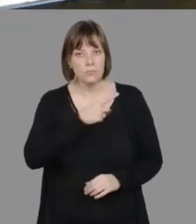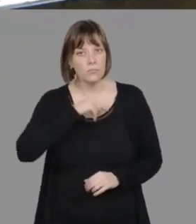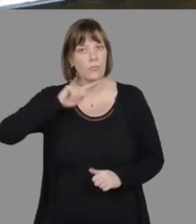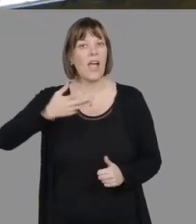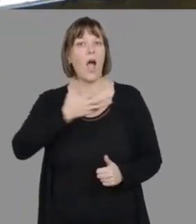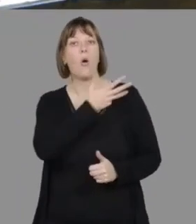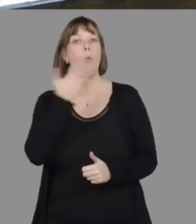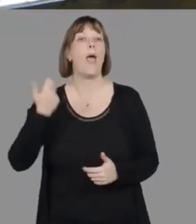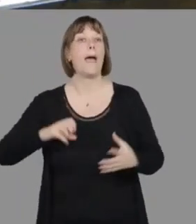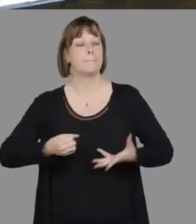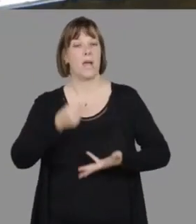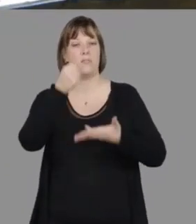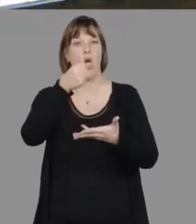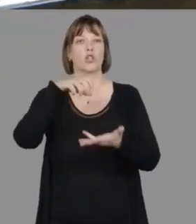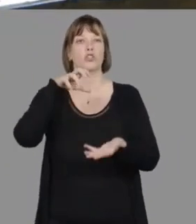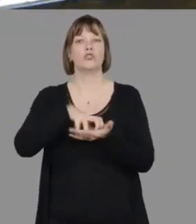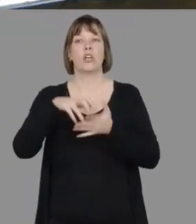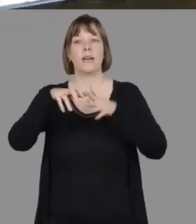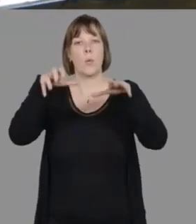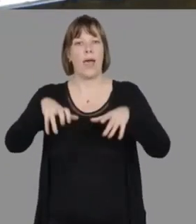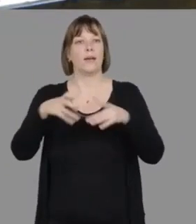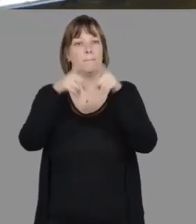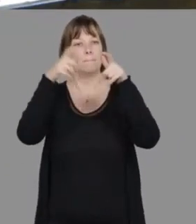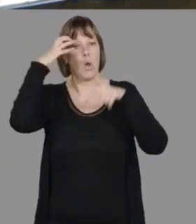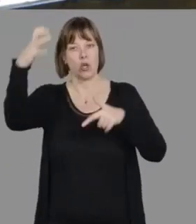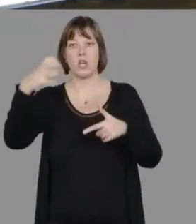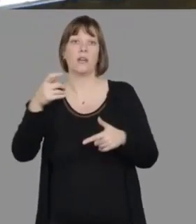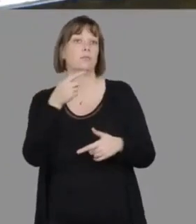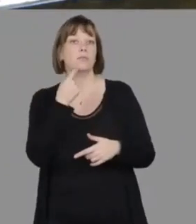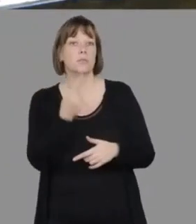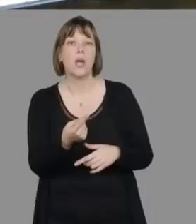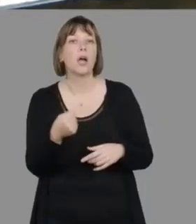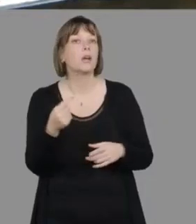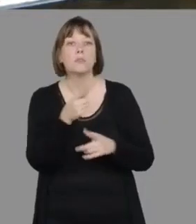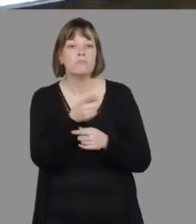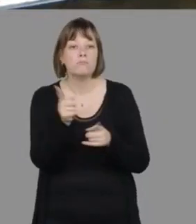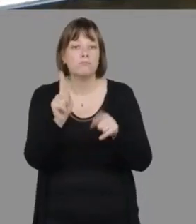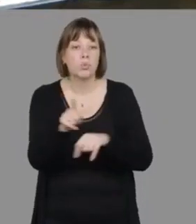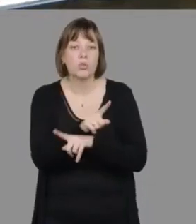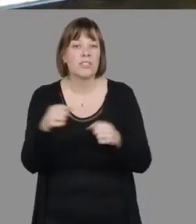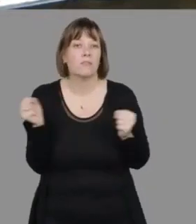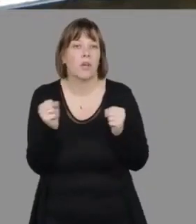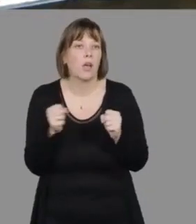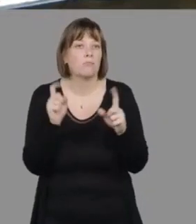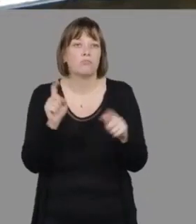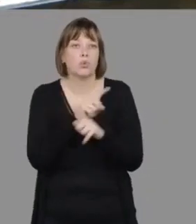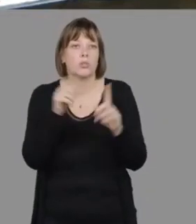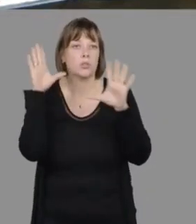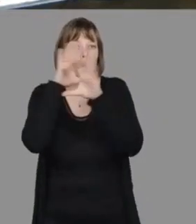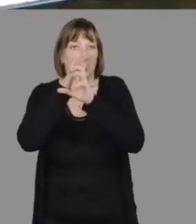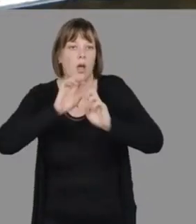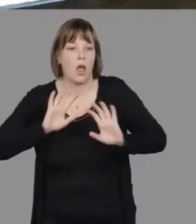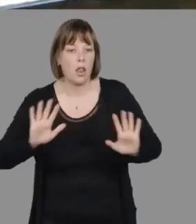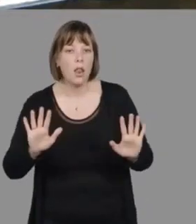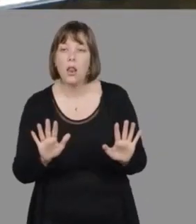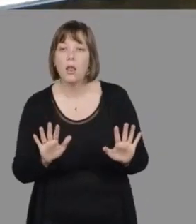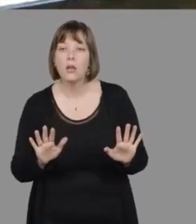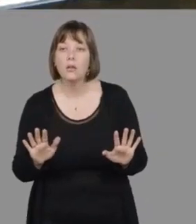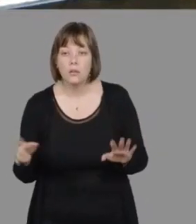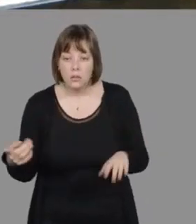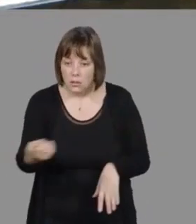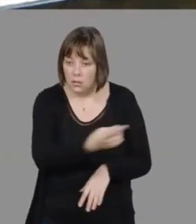Wärmefonds der Stadtwerke München dafür, dass niemand wird frieren müssen oder im Dunkeln sitzen. Unsere Fraktion und unsere gemeinsame